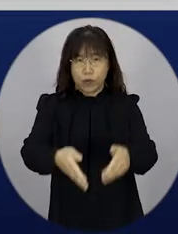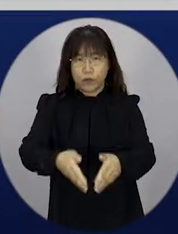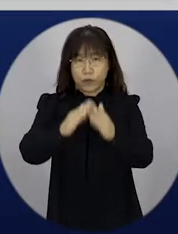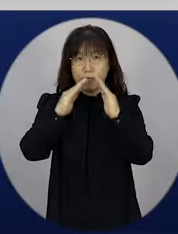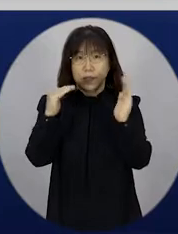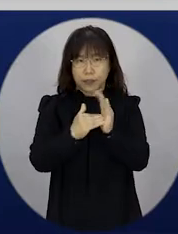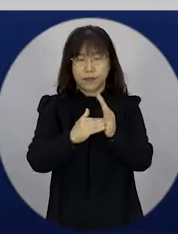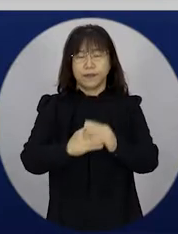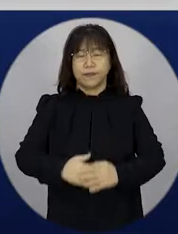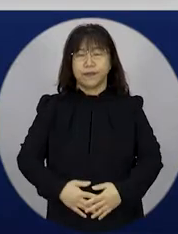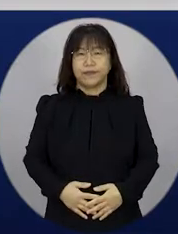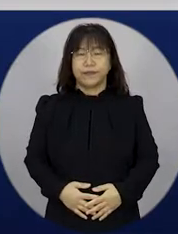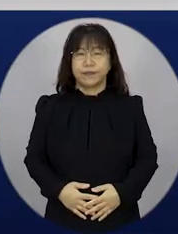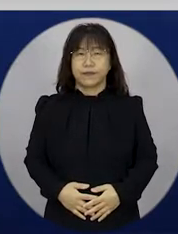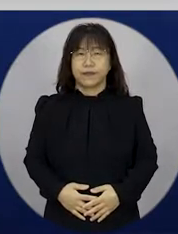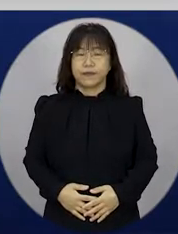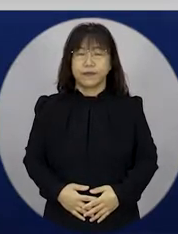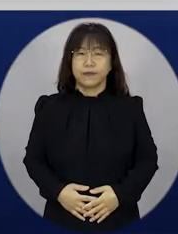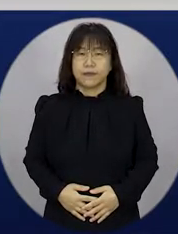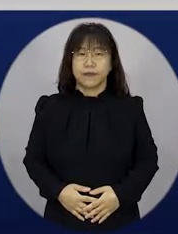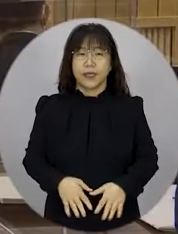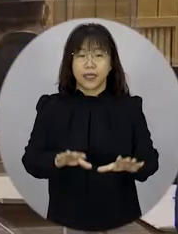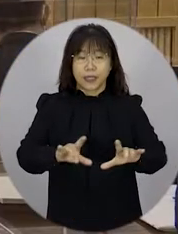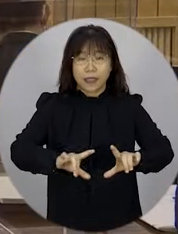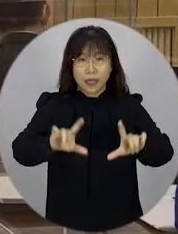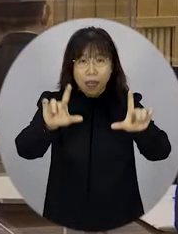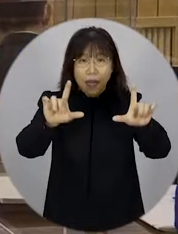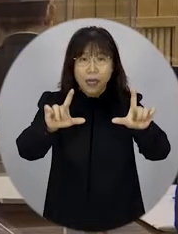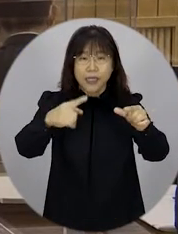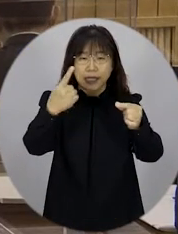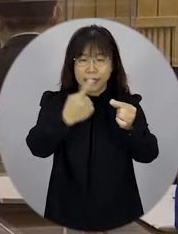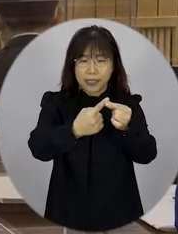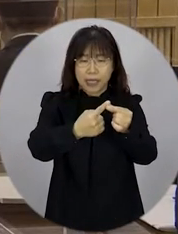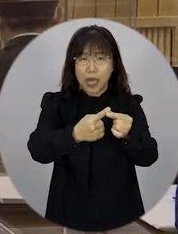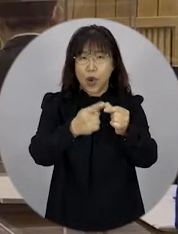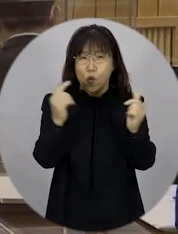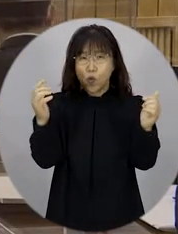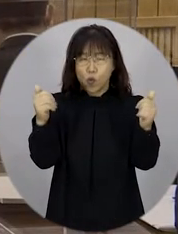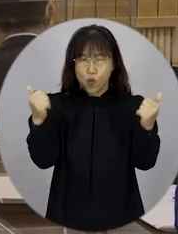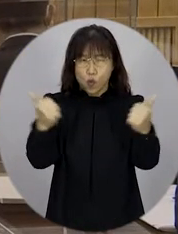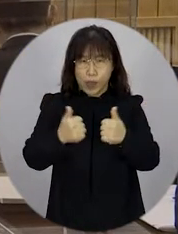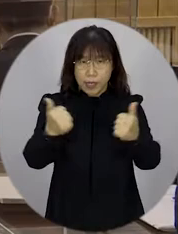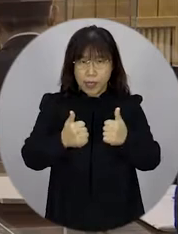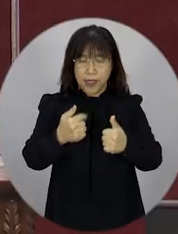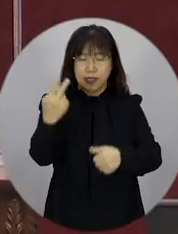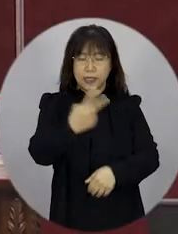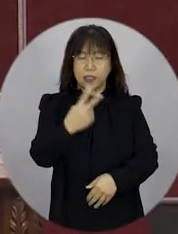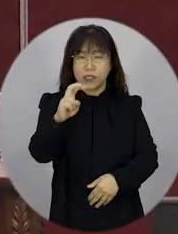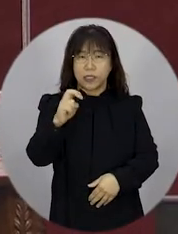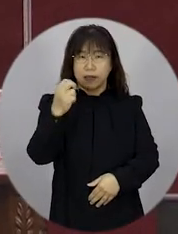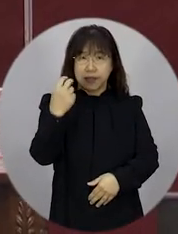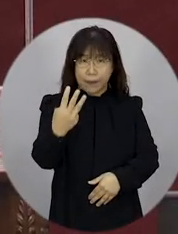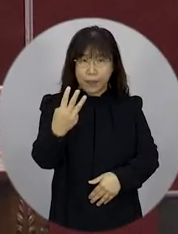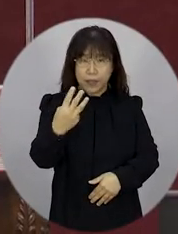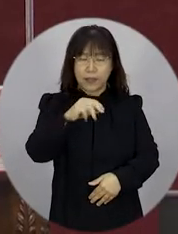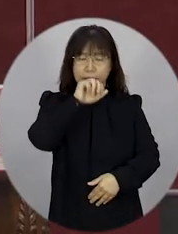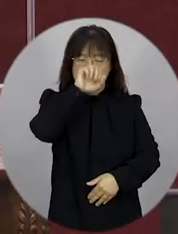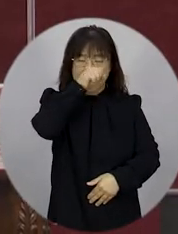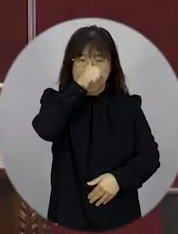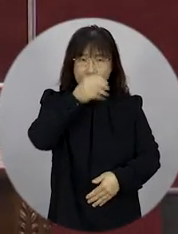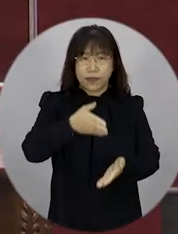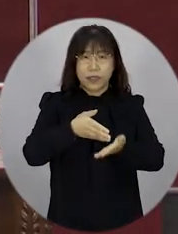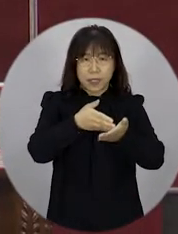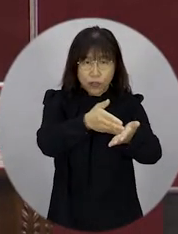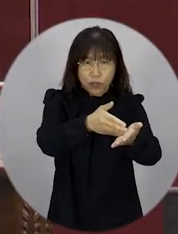25일간의 일정을 시작했습니다. 이날 열린 제1차 본회의에서는 2023년도 예산안